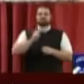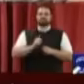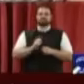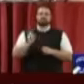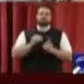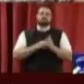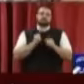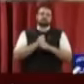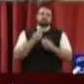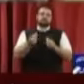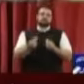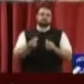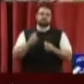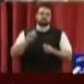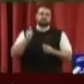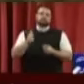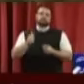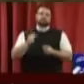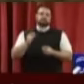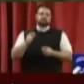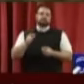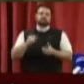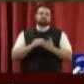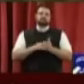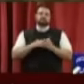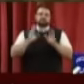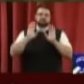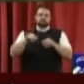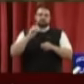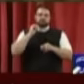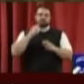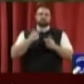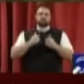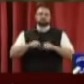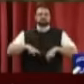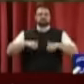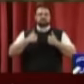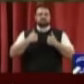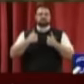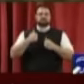Nu era vorba de bine. Dar de cine? lăsat omul să-și trăiască experiența. De exemplu.